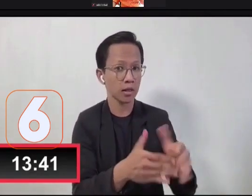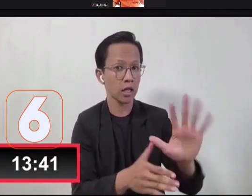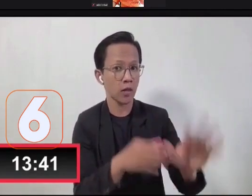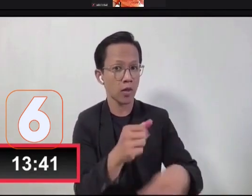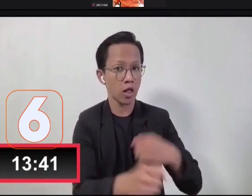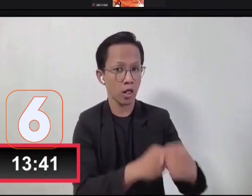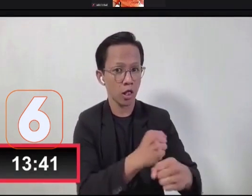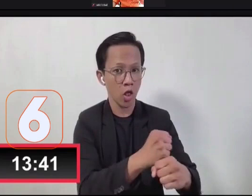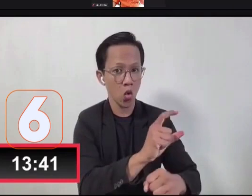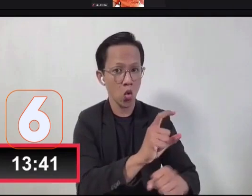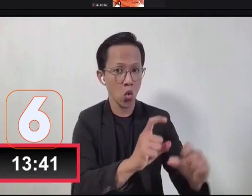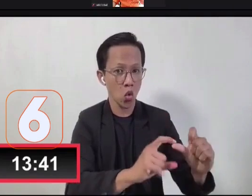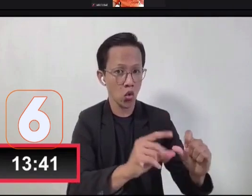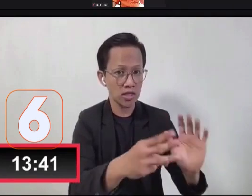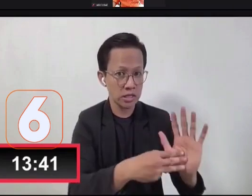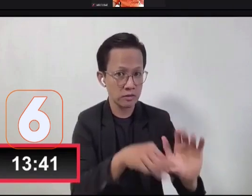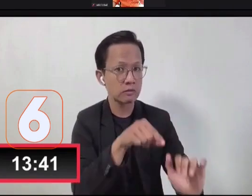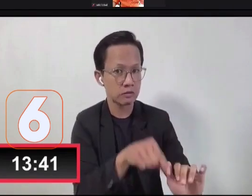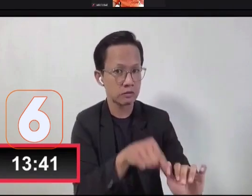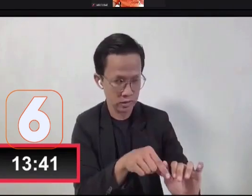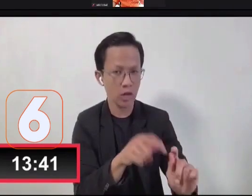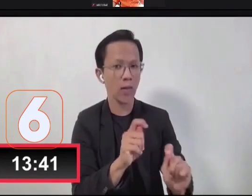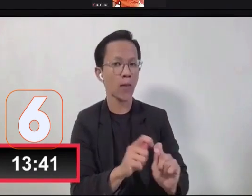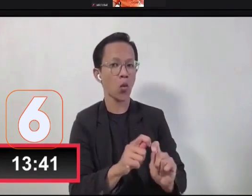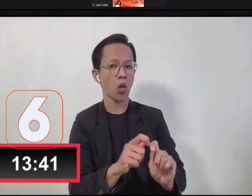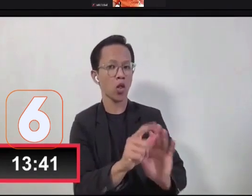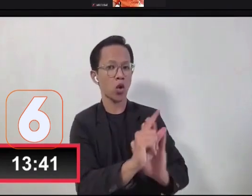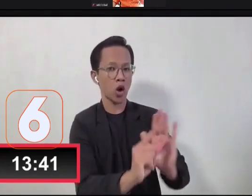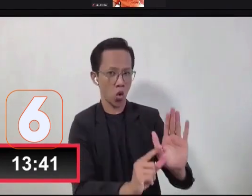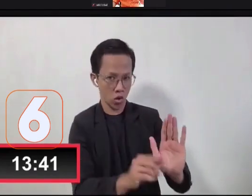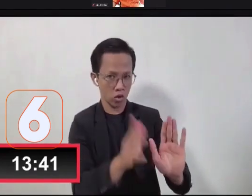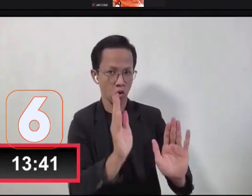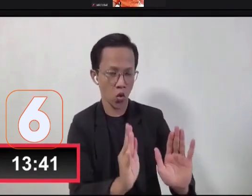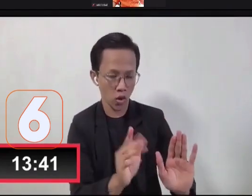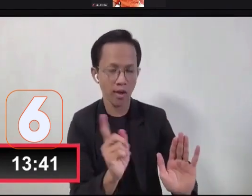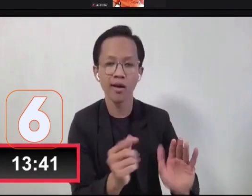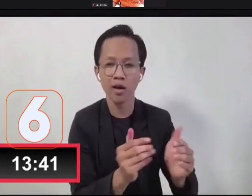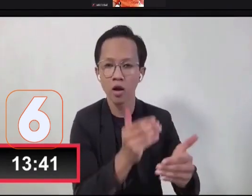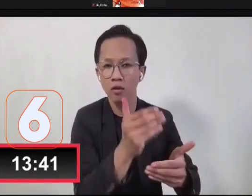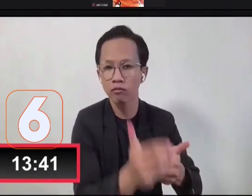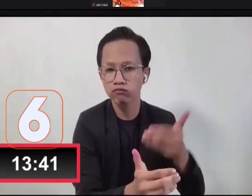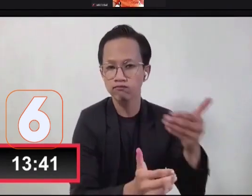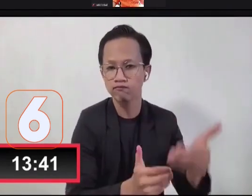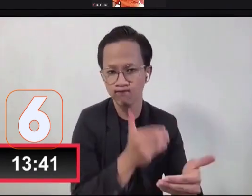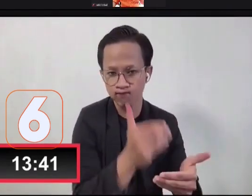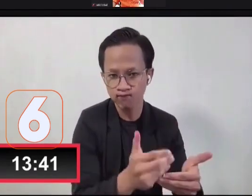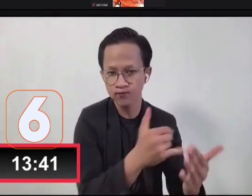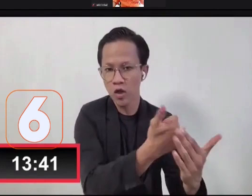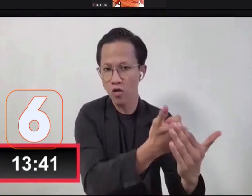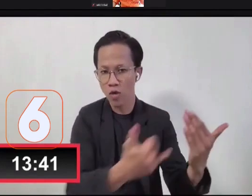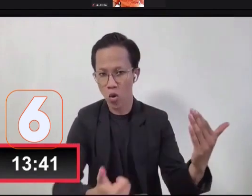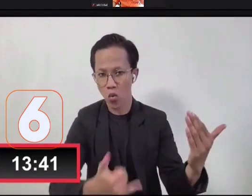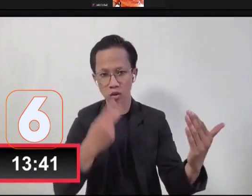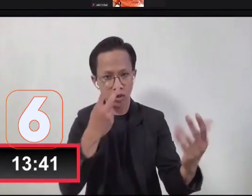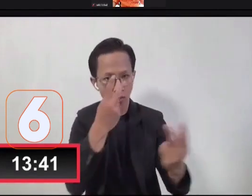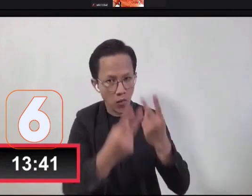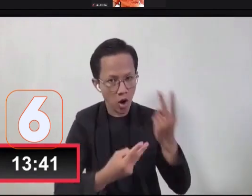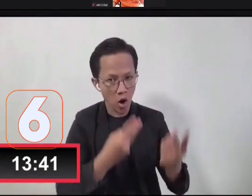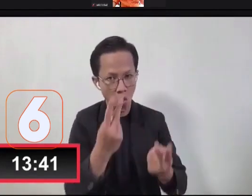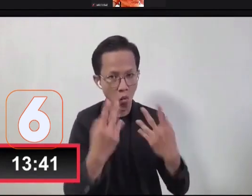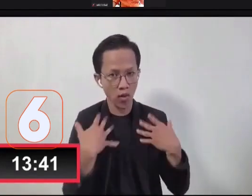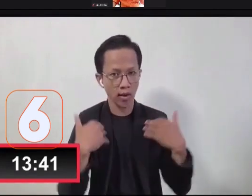SIM telah ditentukan oleh pembentuk undang-undang karena diperlukannya fase untuk melakukan evaluasi dan pengawasan terhadap kondisi kesehatan